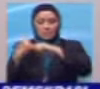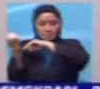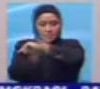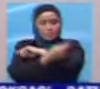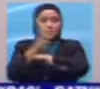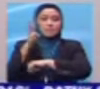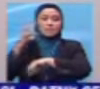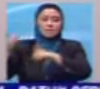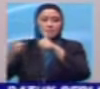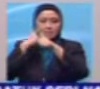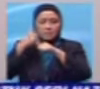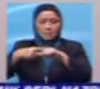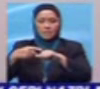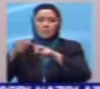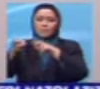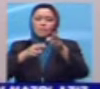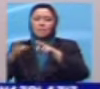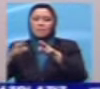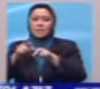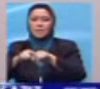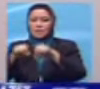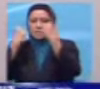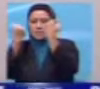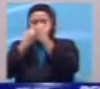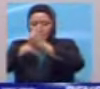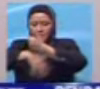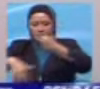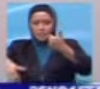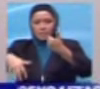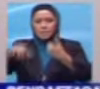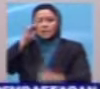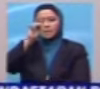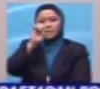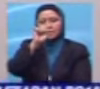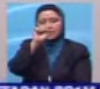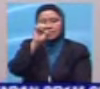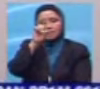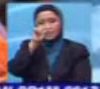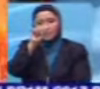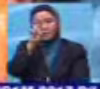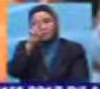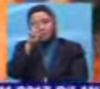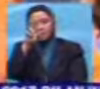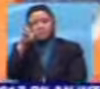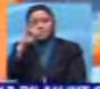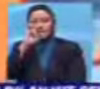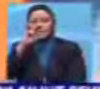diuruskan sepenuhnya oleh anak syarikat Kesedar, Kesedar In Sendirian Berhad.